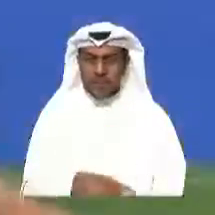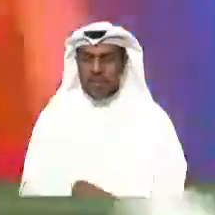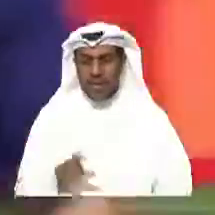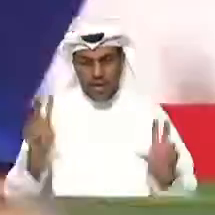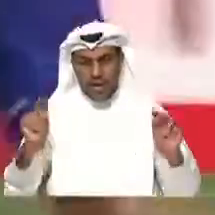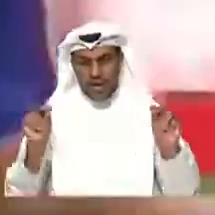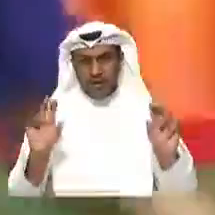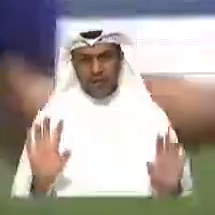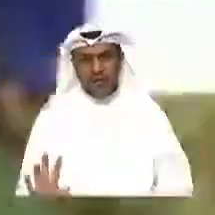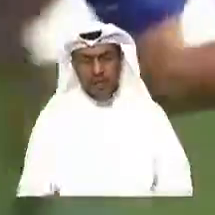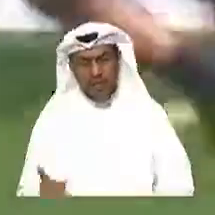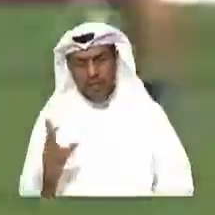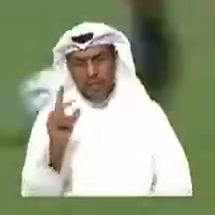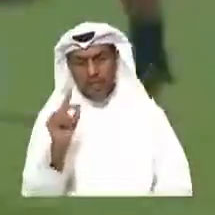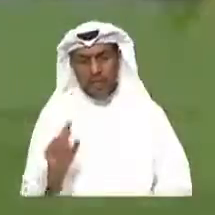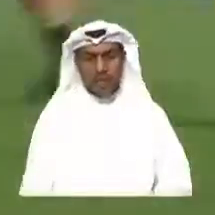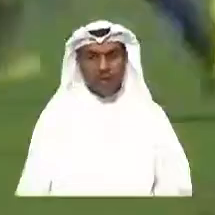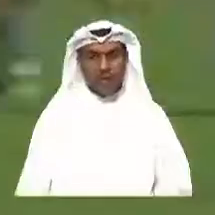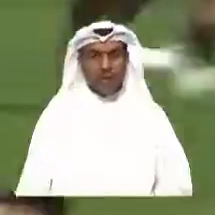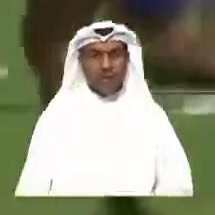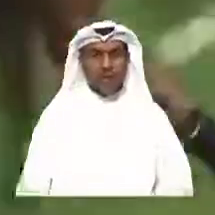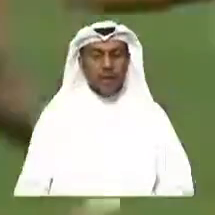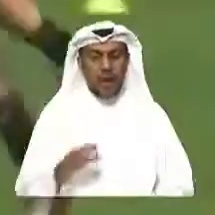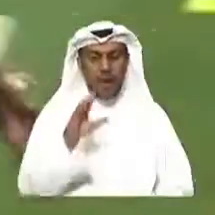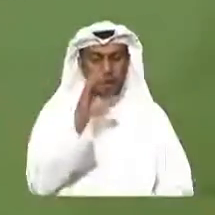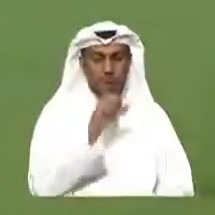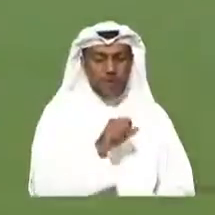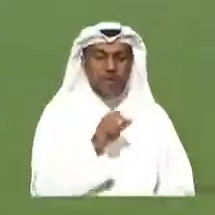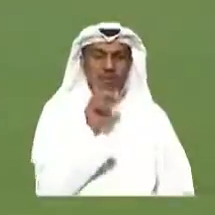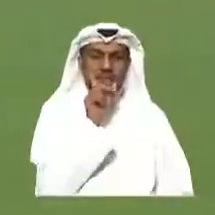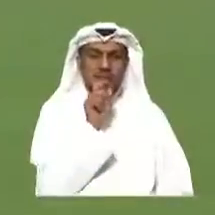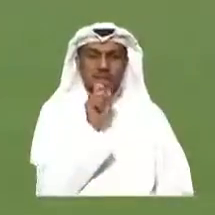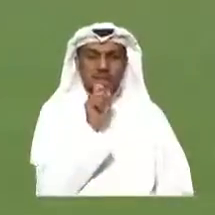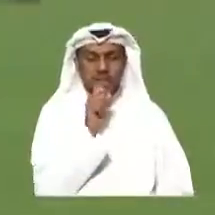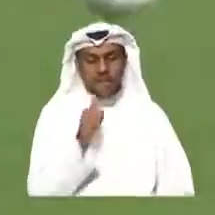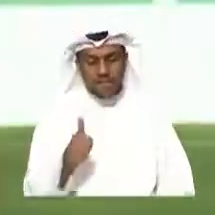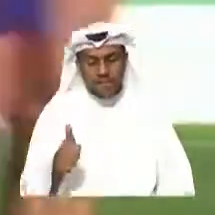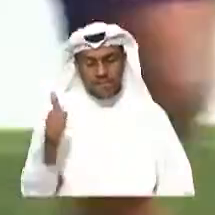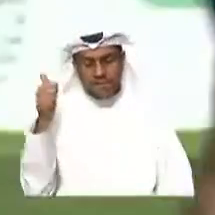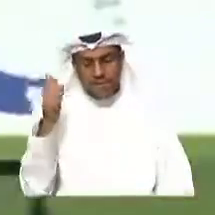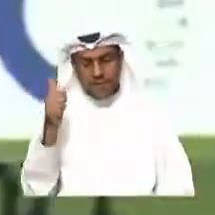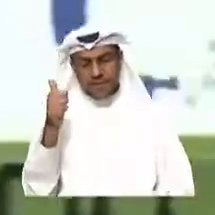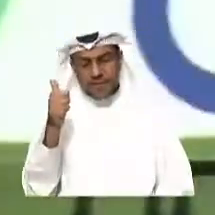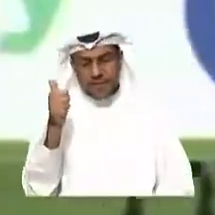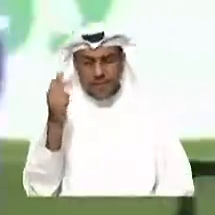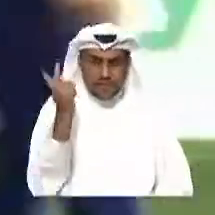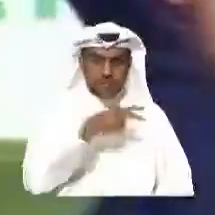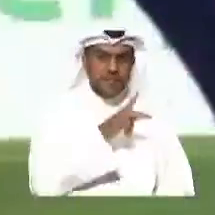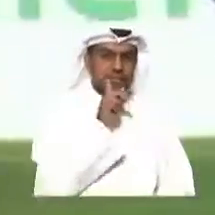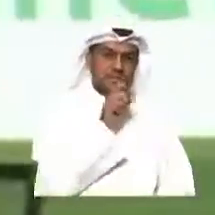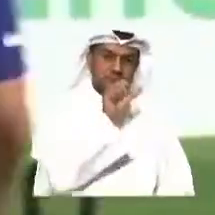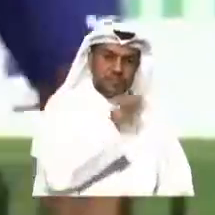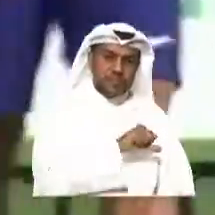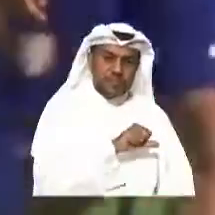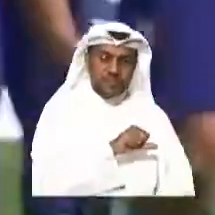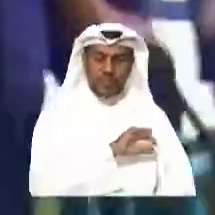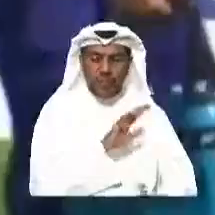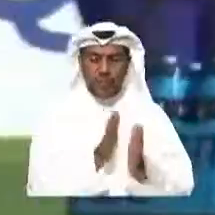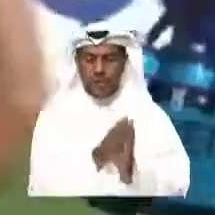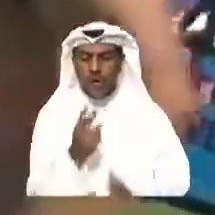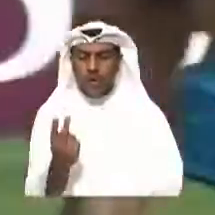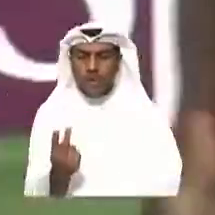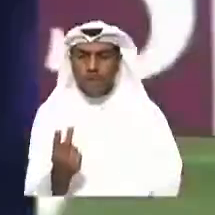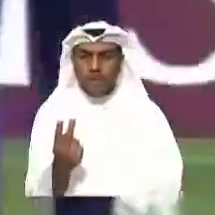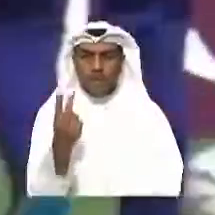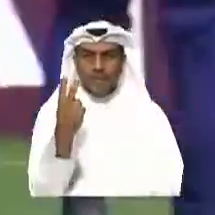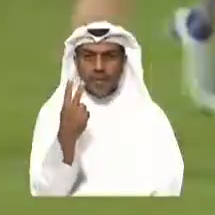فيما تغلبه في الجوله الثالثه على منتخب قطر بهدفين دون رد ليرفع رصيده الى سبع نقاط في